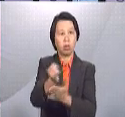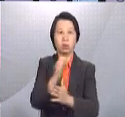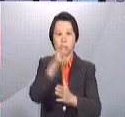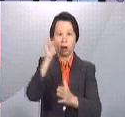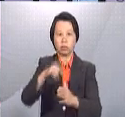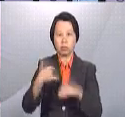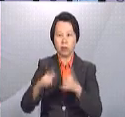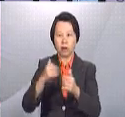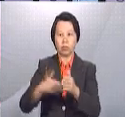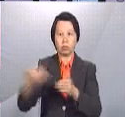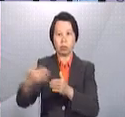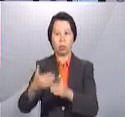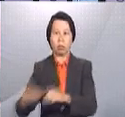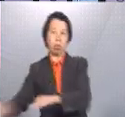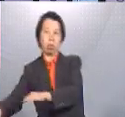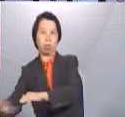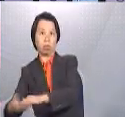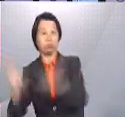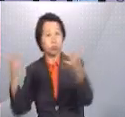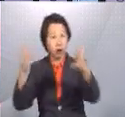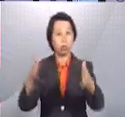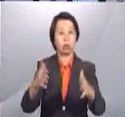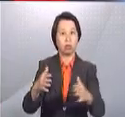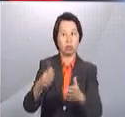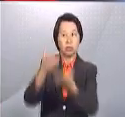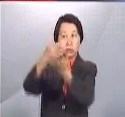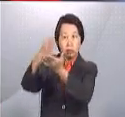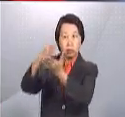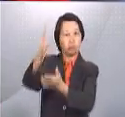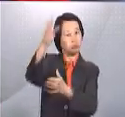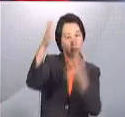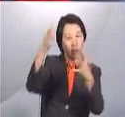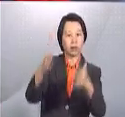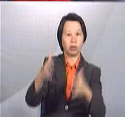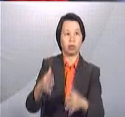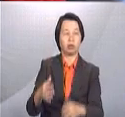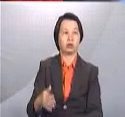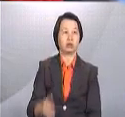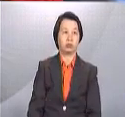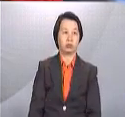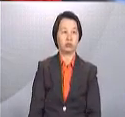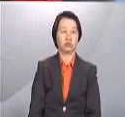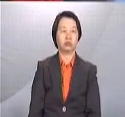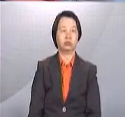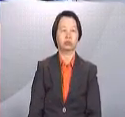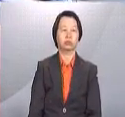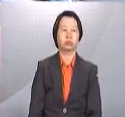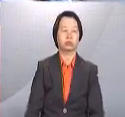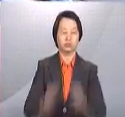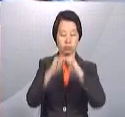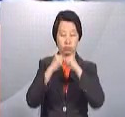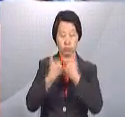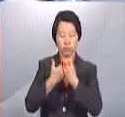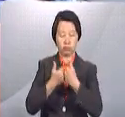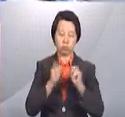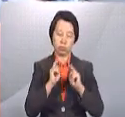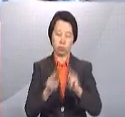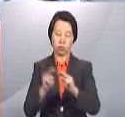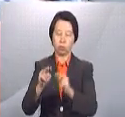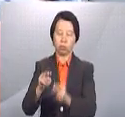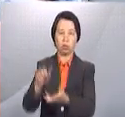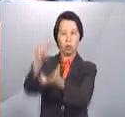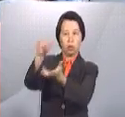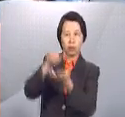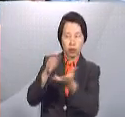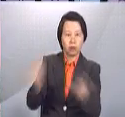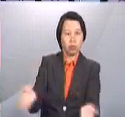ada permainan di bahagian peringkat pengagihan. Tapi sikit-sikit terlepaslah kan. Persatuan ini juga melihat pakej